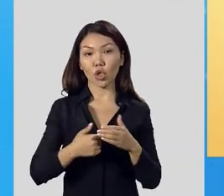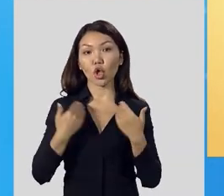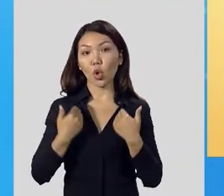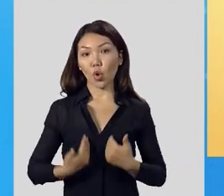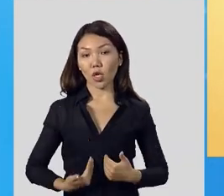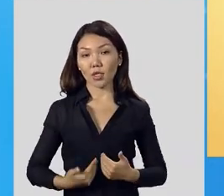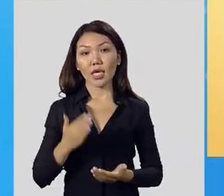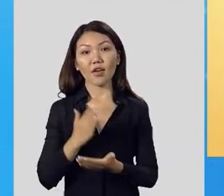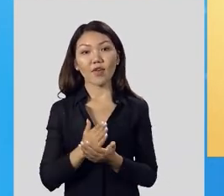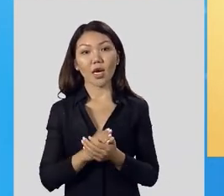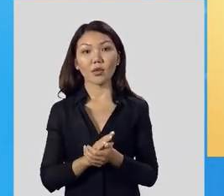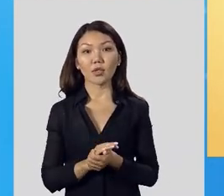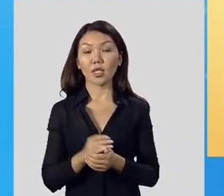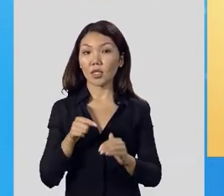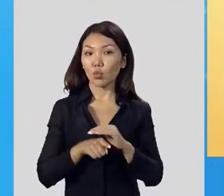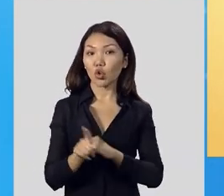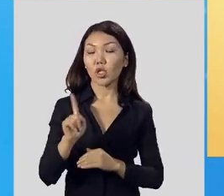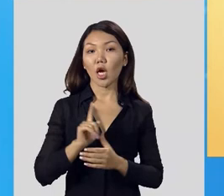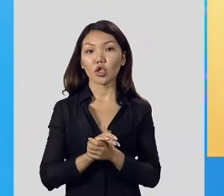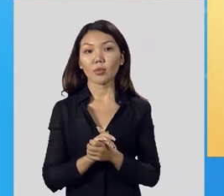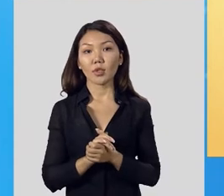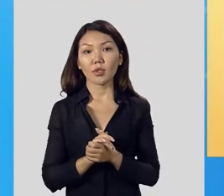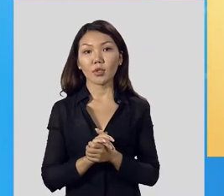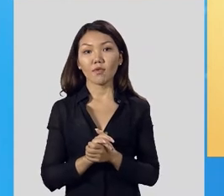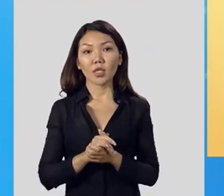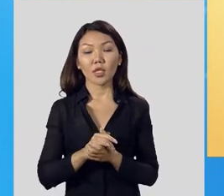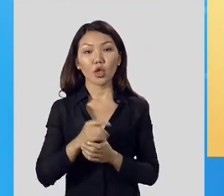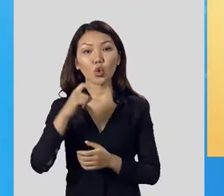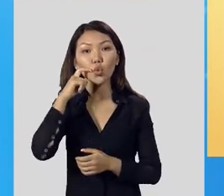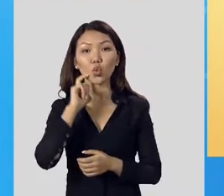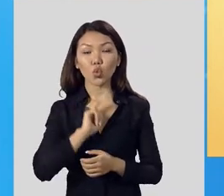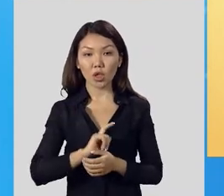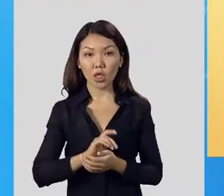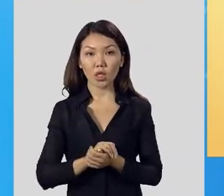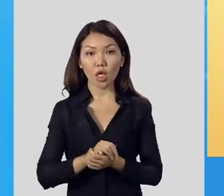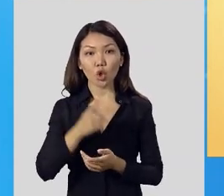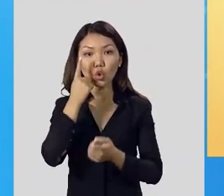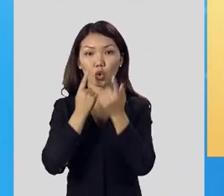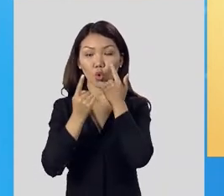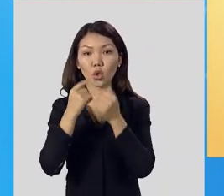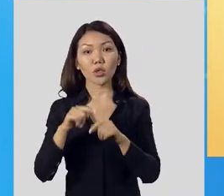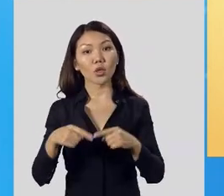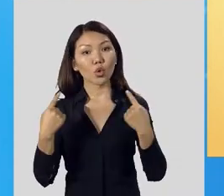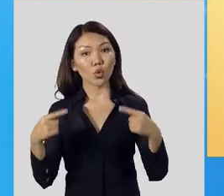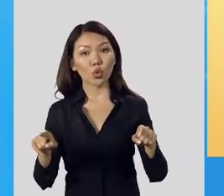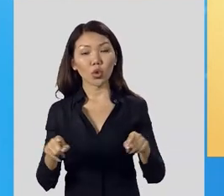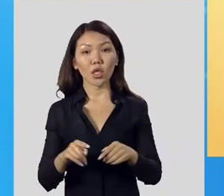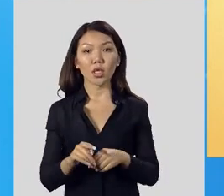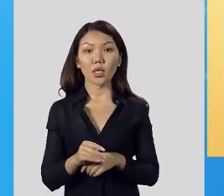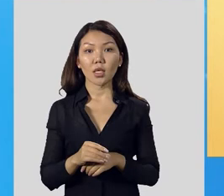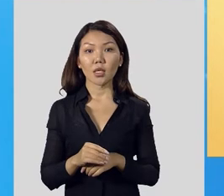являются запускающими для выделения слюны, слезной и других жидкостей